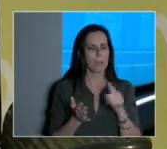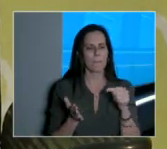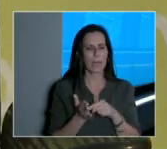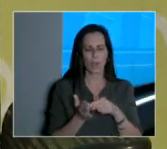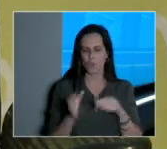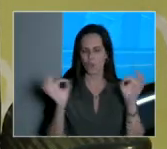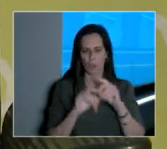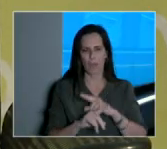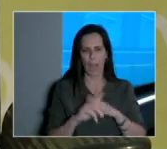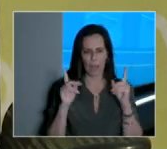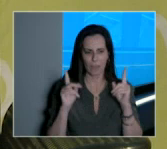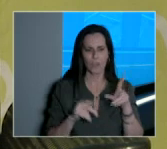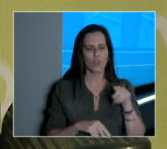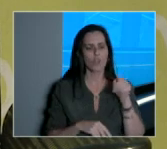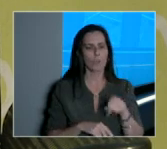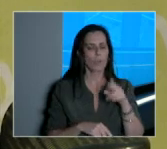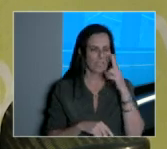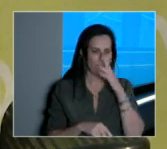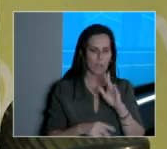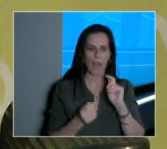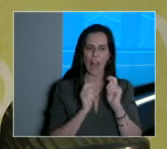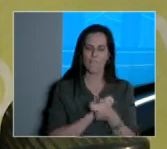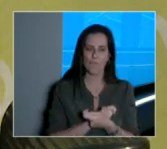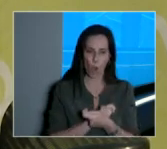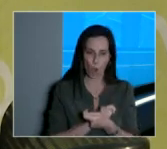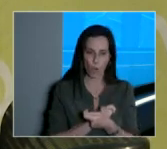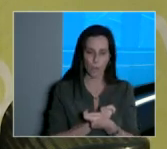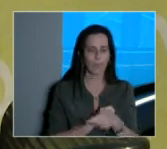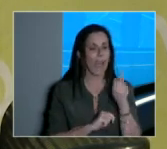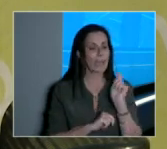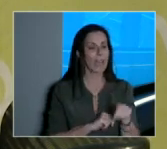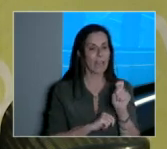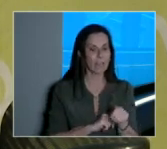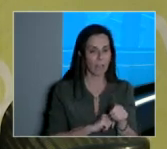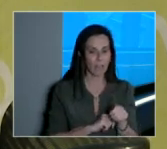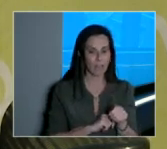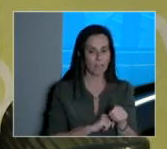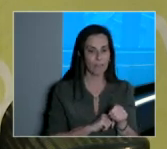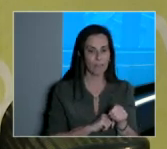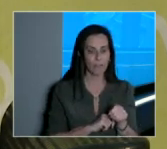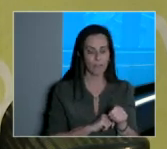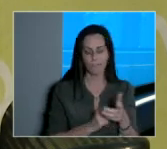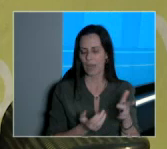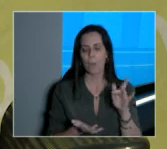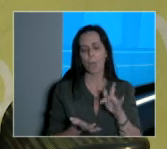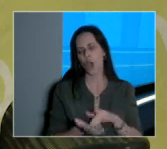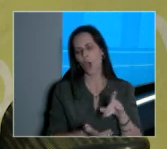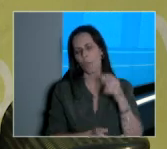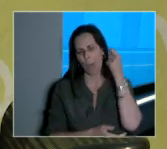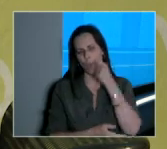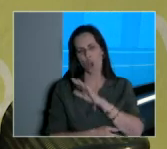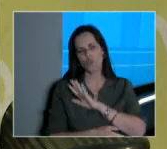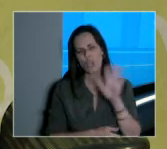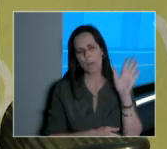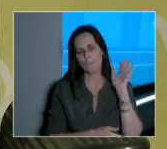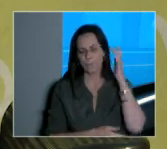ולא בגלל שום דבר אחר. יש כאן ניסיון להפוך את הכנסת לעיר מקלט לעבריינים, על